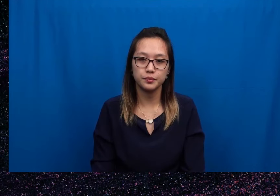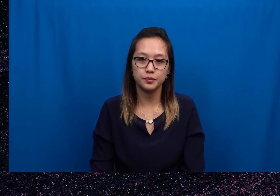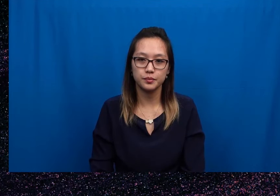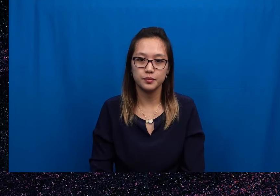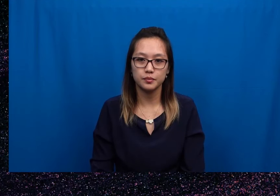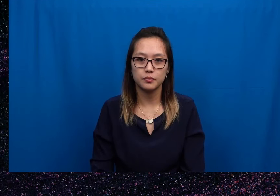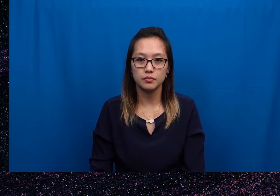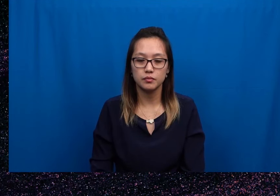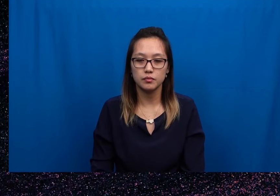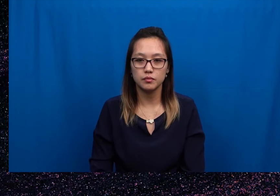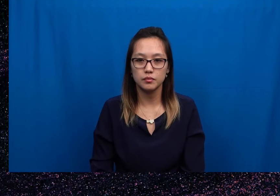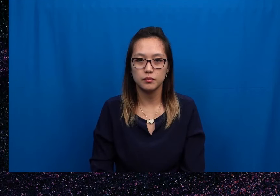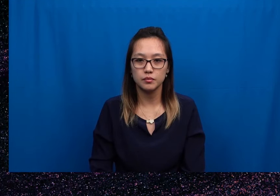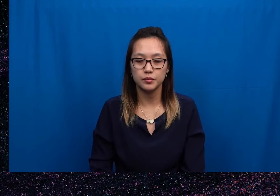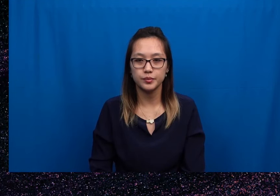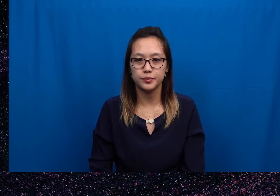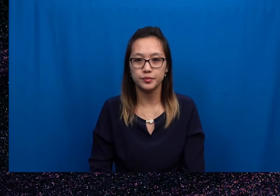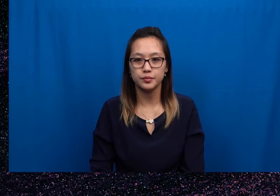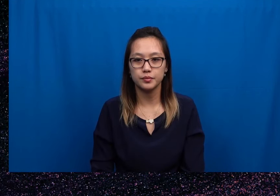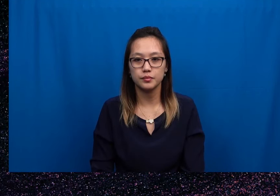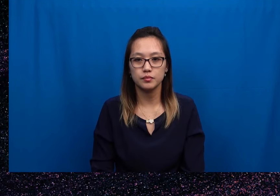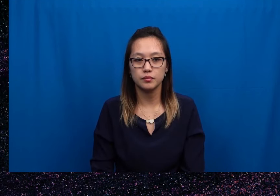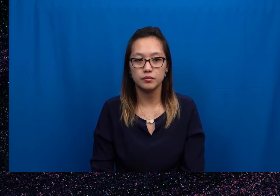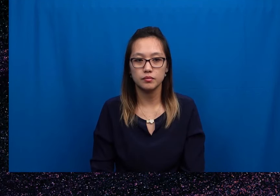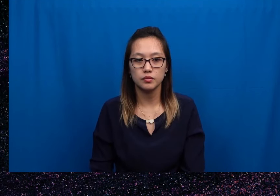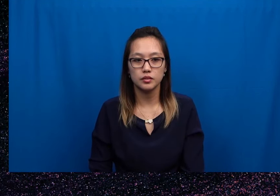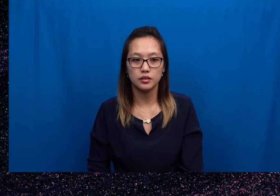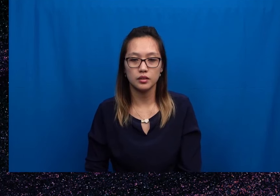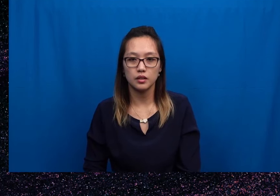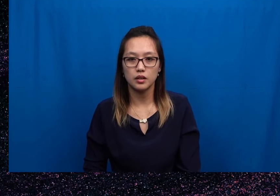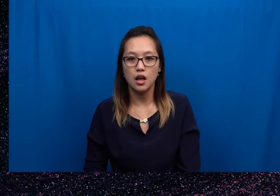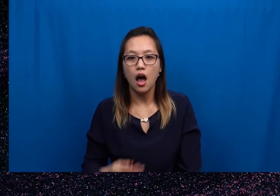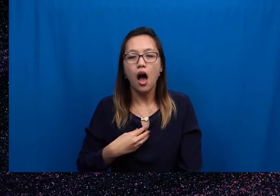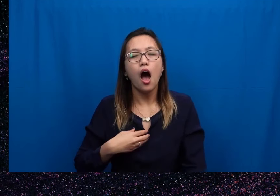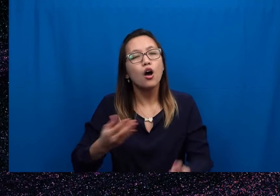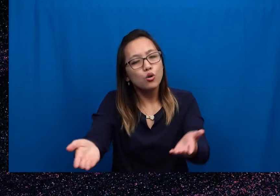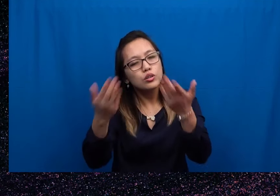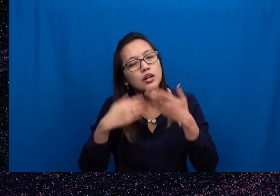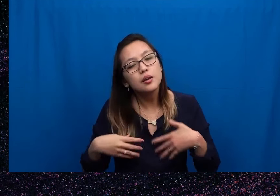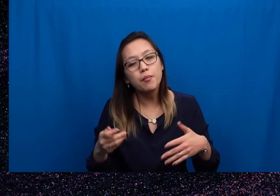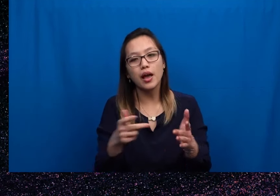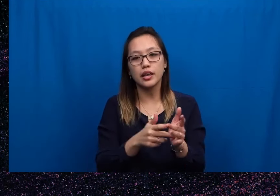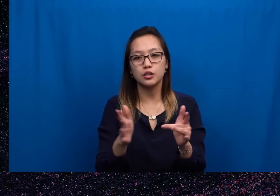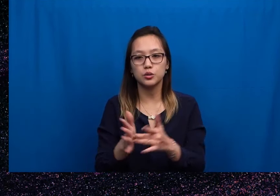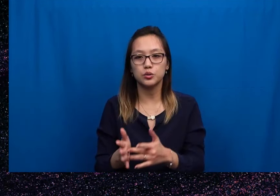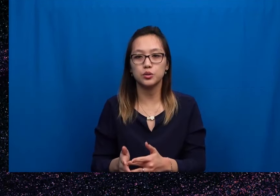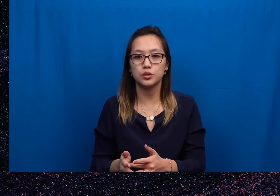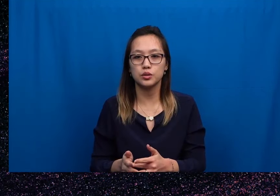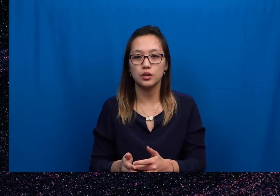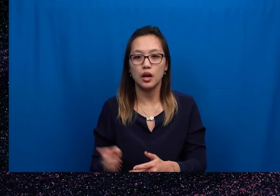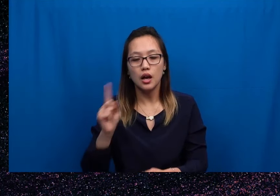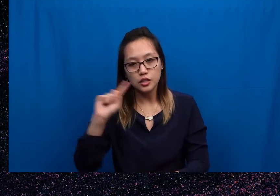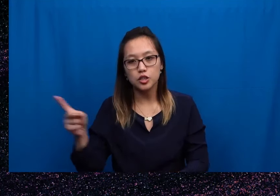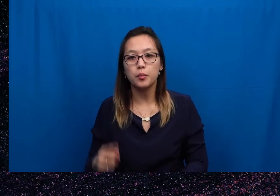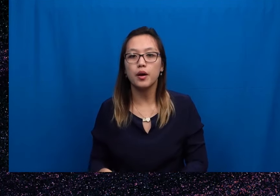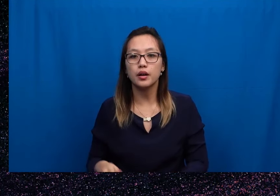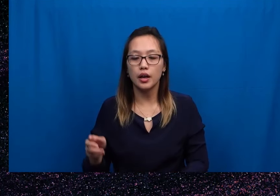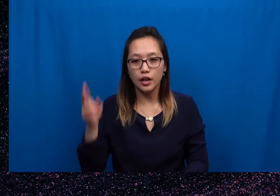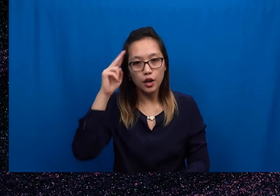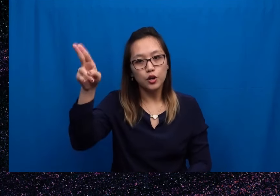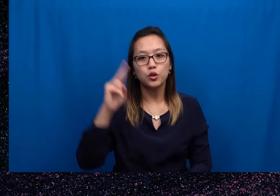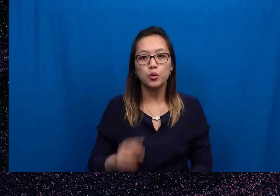di telinga saya ketika saya mengucapkan kata-kata ini. Aku terima Yesus sebagai Tuhan dan Juru